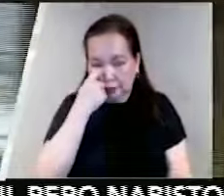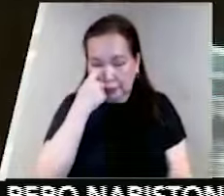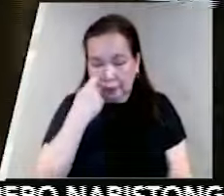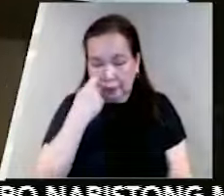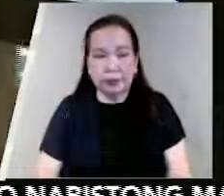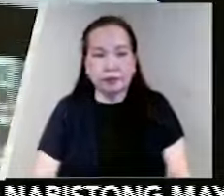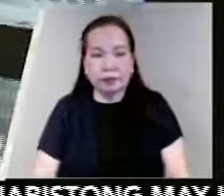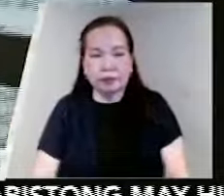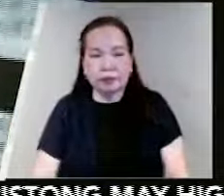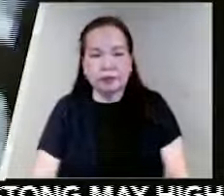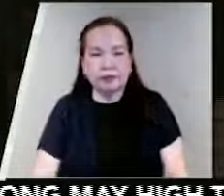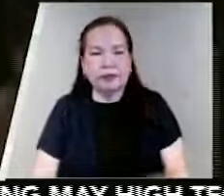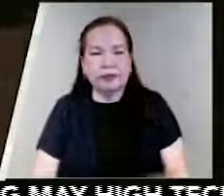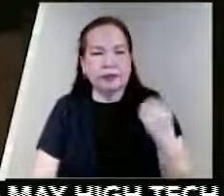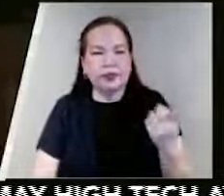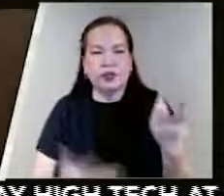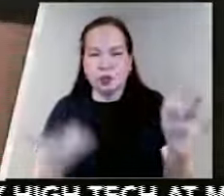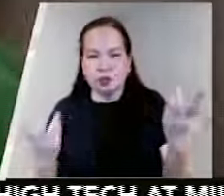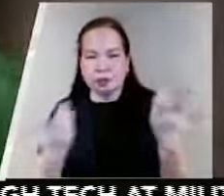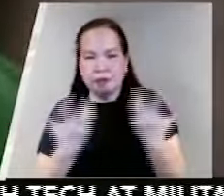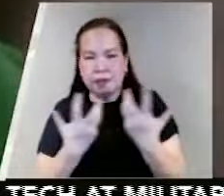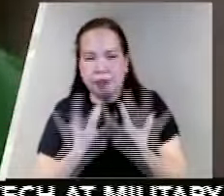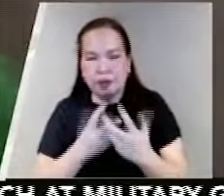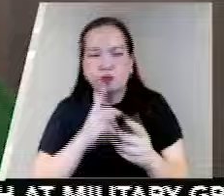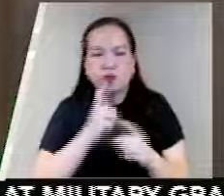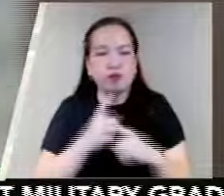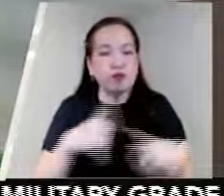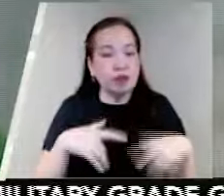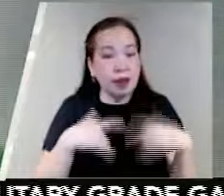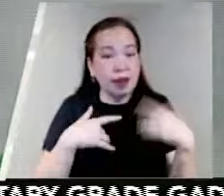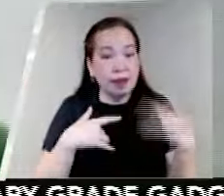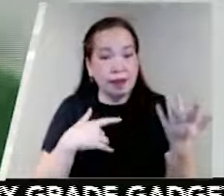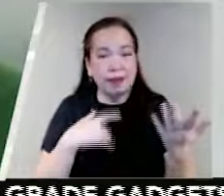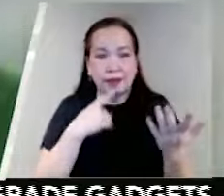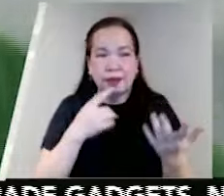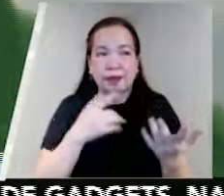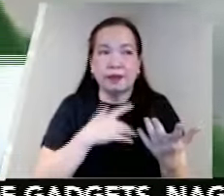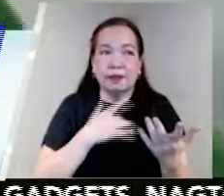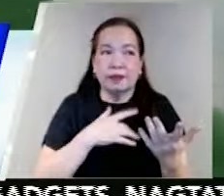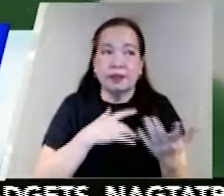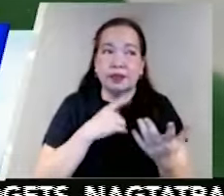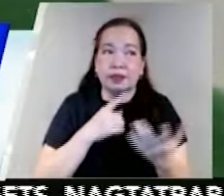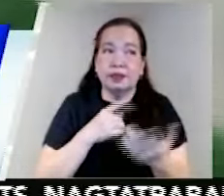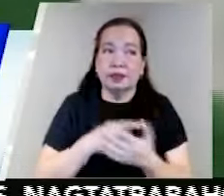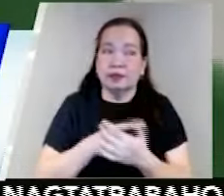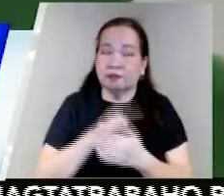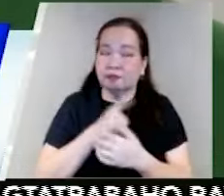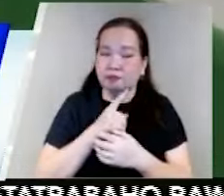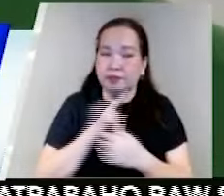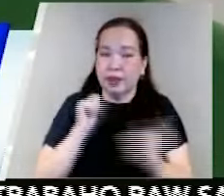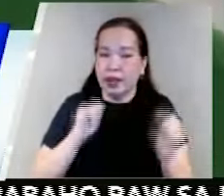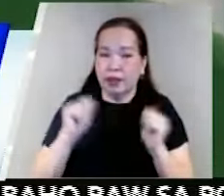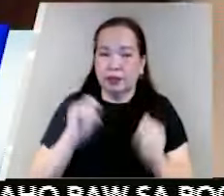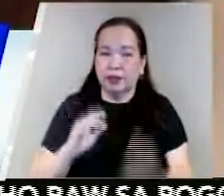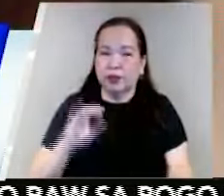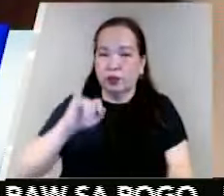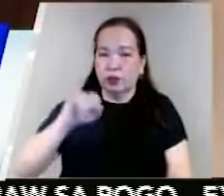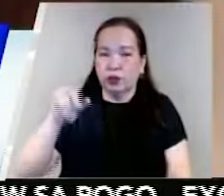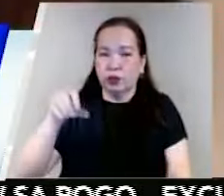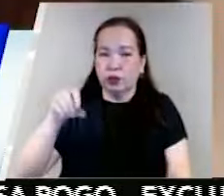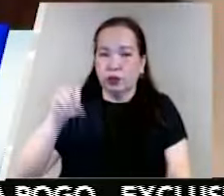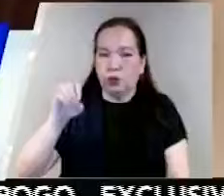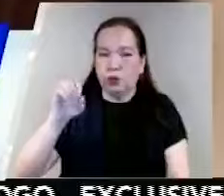Parang inihulma sa tunay na buhay. Yan daw ang tingin ni Sparkle artist Joaquin Domagoso